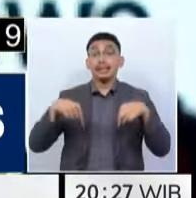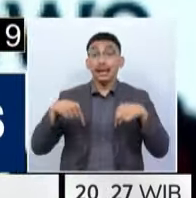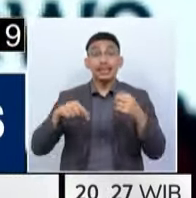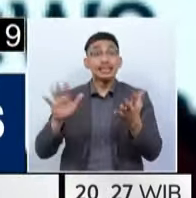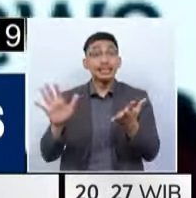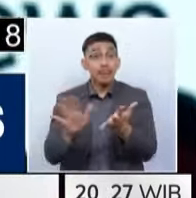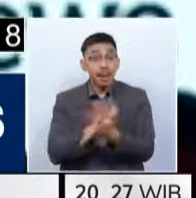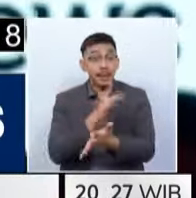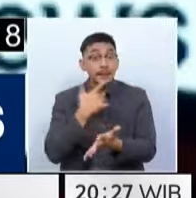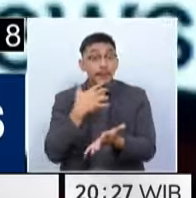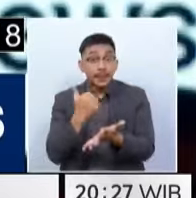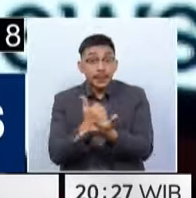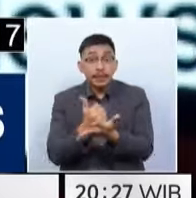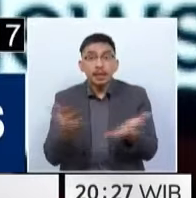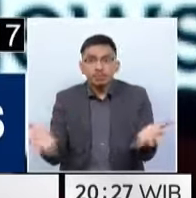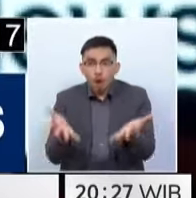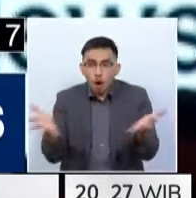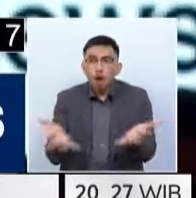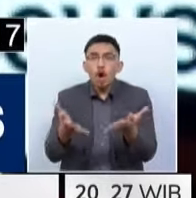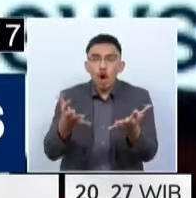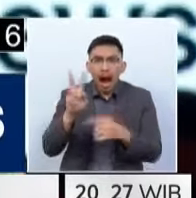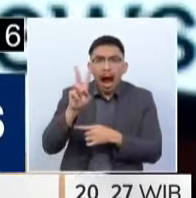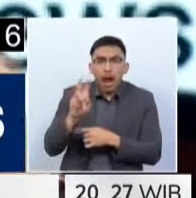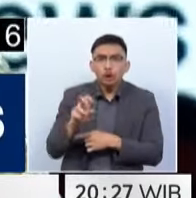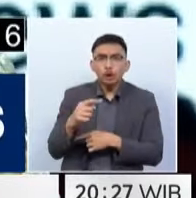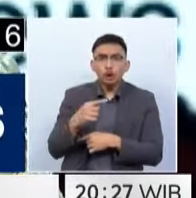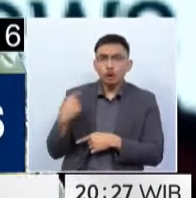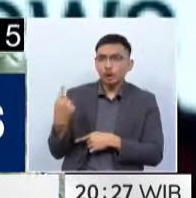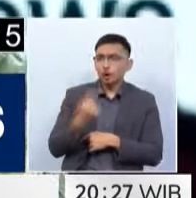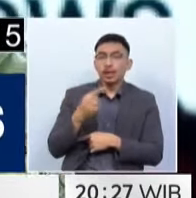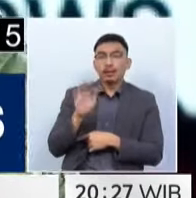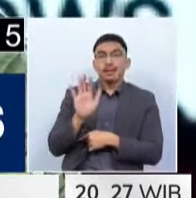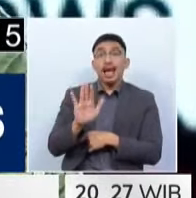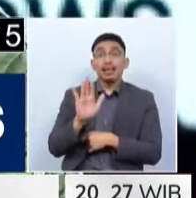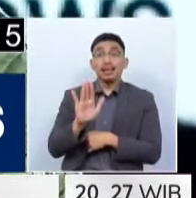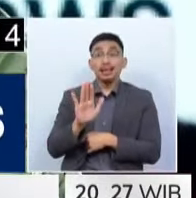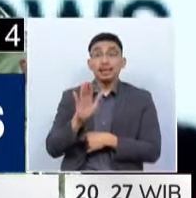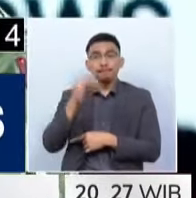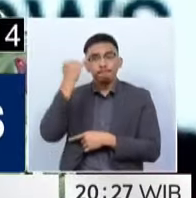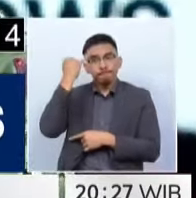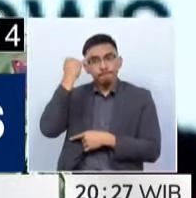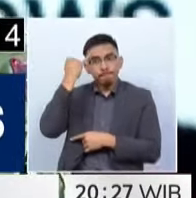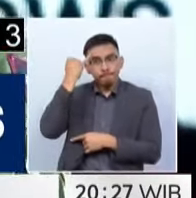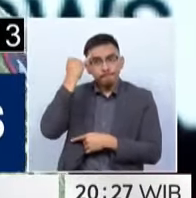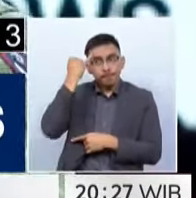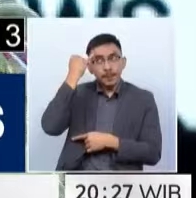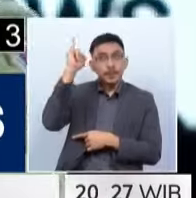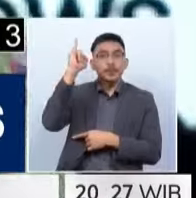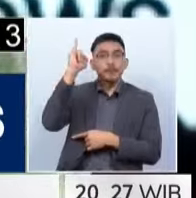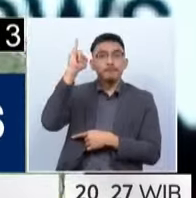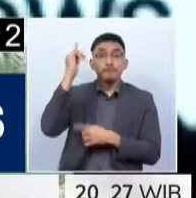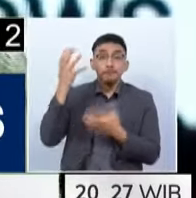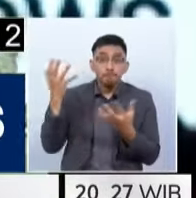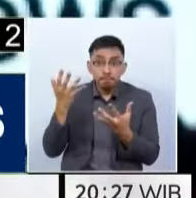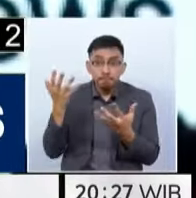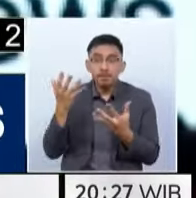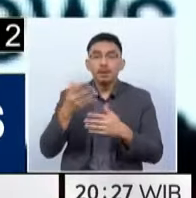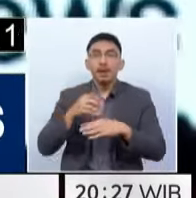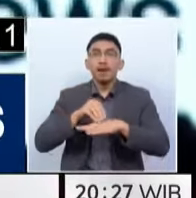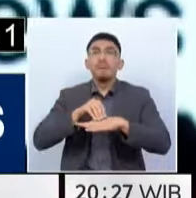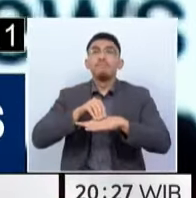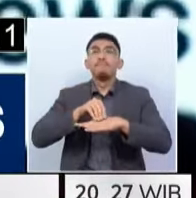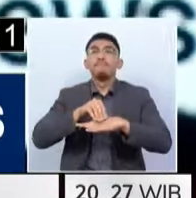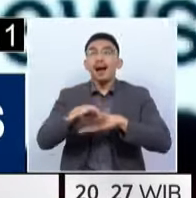dorong dan kita akan bisa membawa posisi inisiatif ini untuk membuat tadi yang saya sampaikan